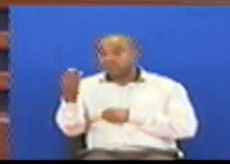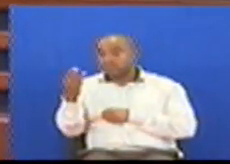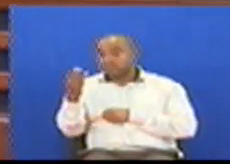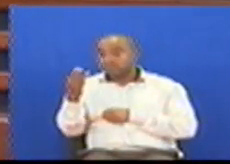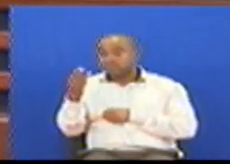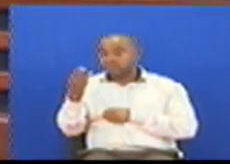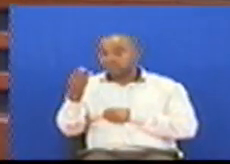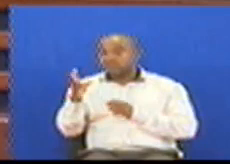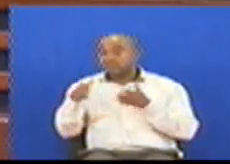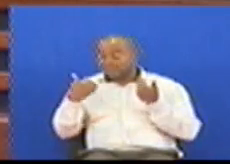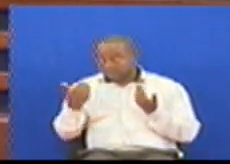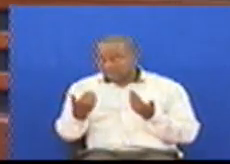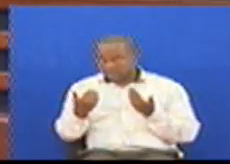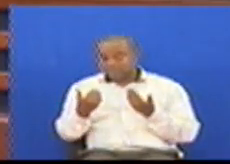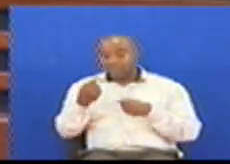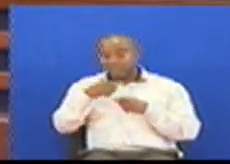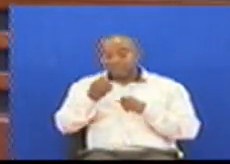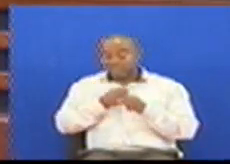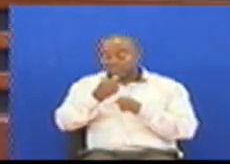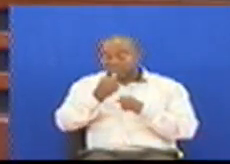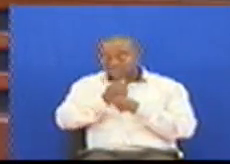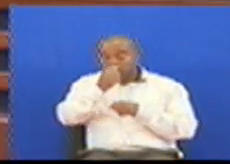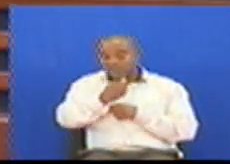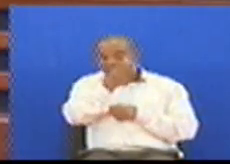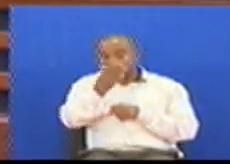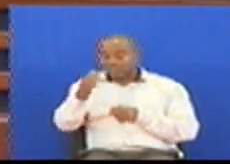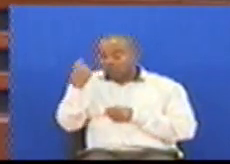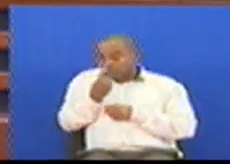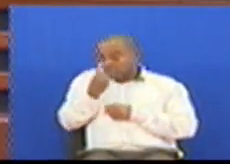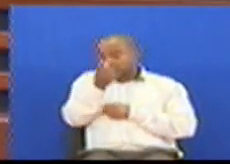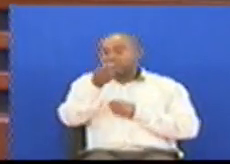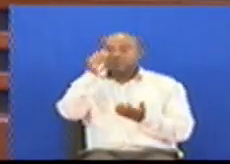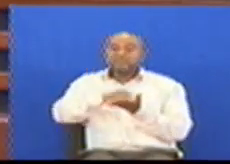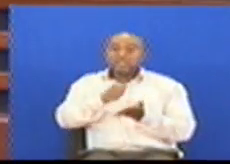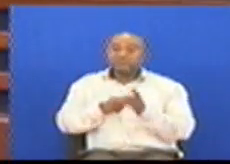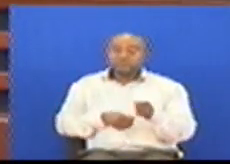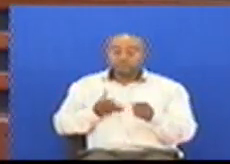zinashughulikiwa, lakini kati ya hizo ni kilomita 35 peke yake za lami ndio